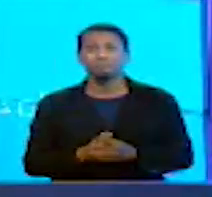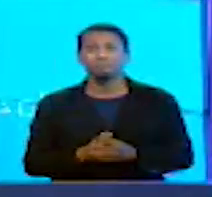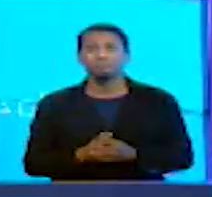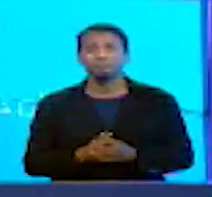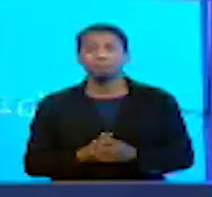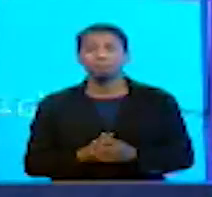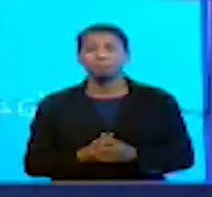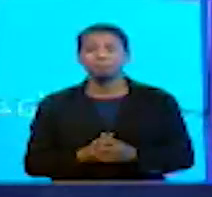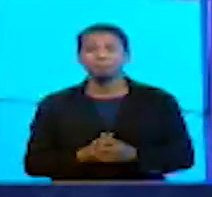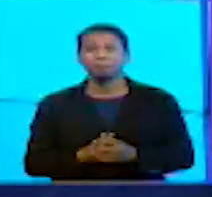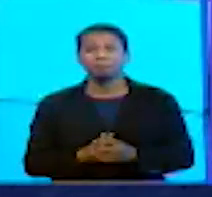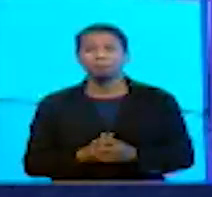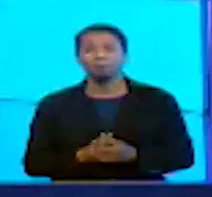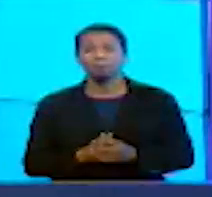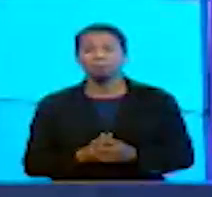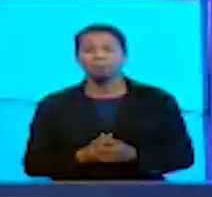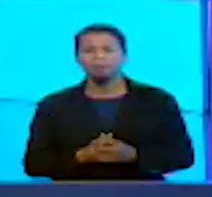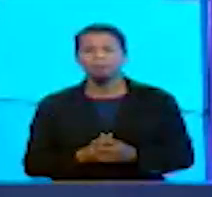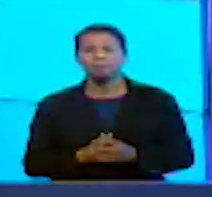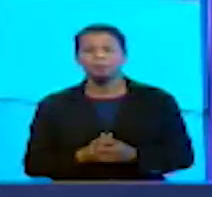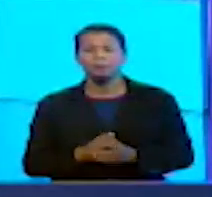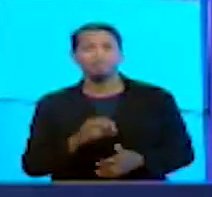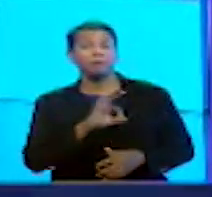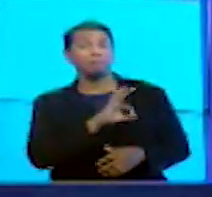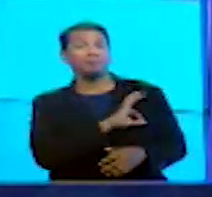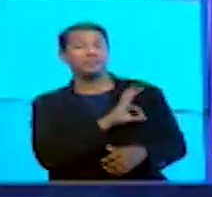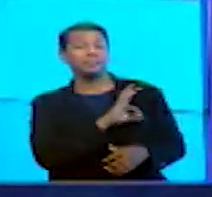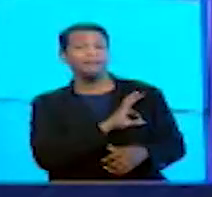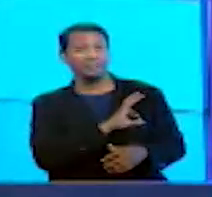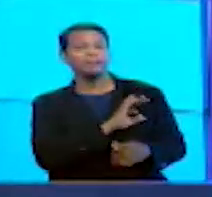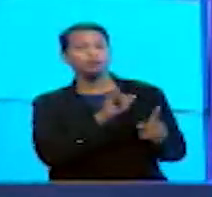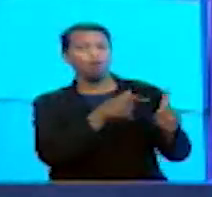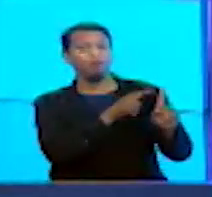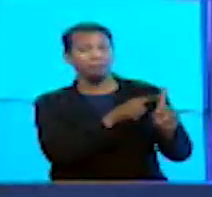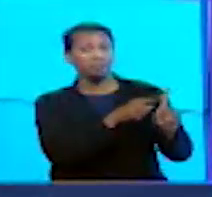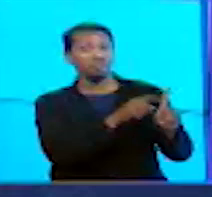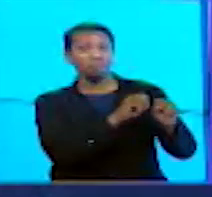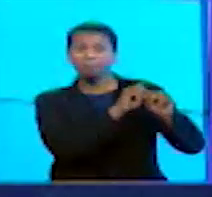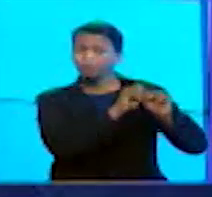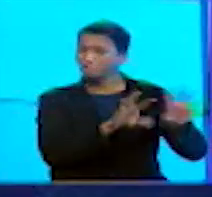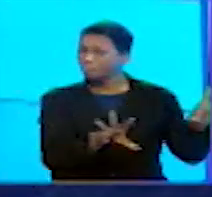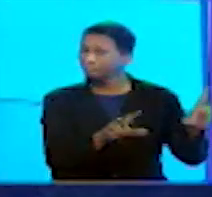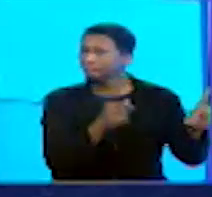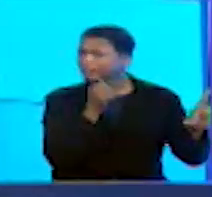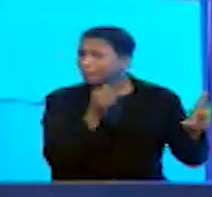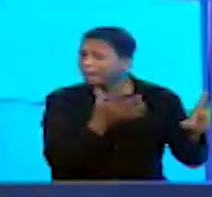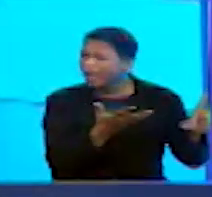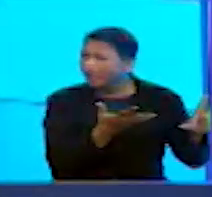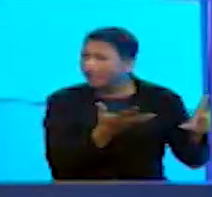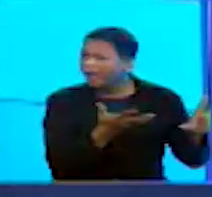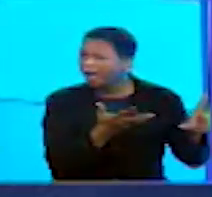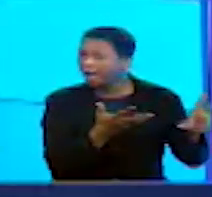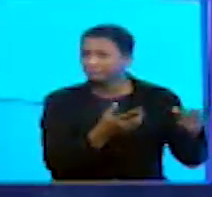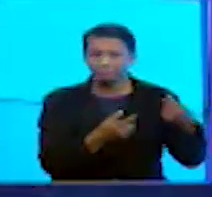sendiri yang akan mengumumkan kapan siapa yang akan masuk ke dalam